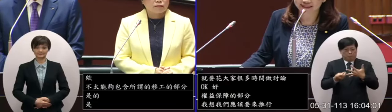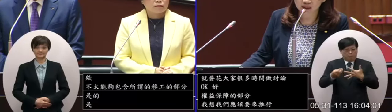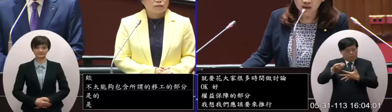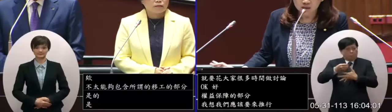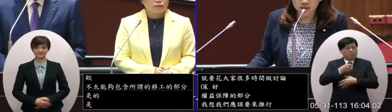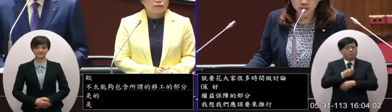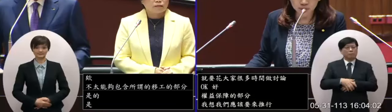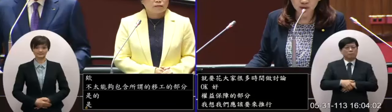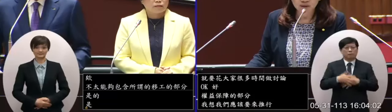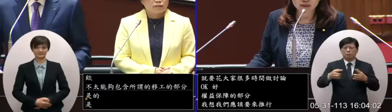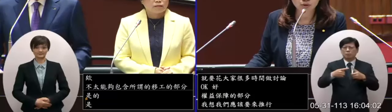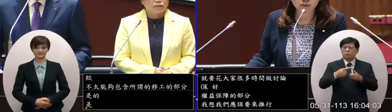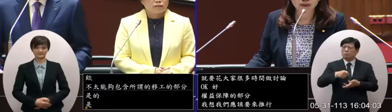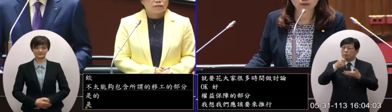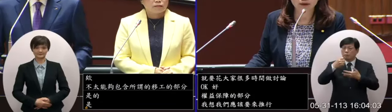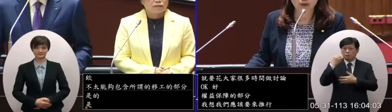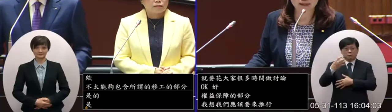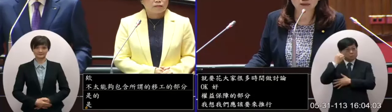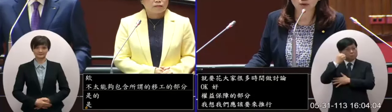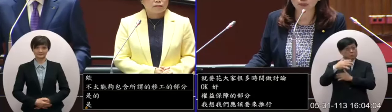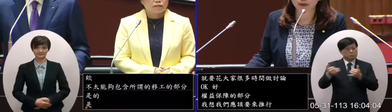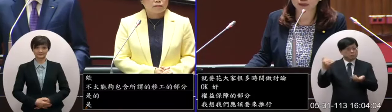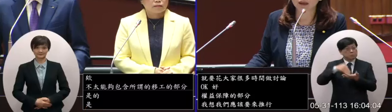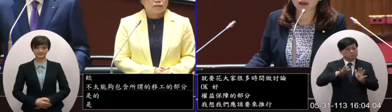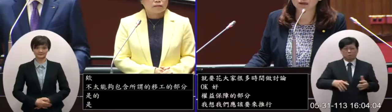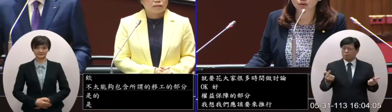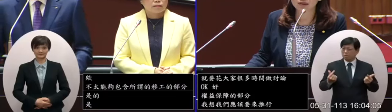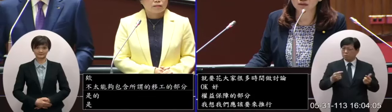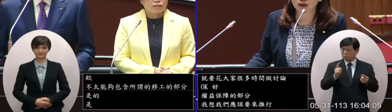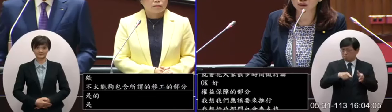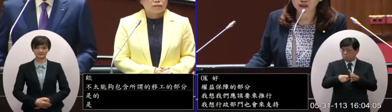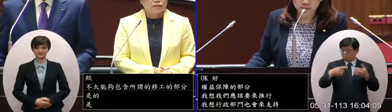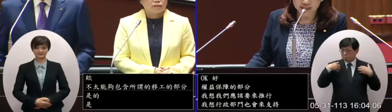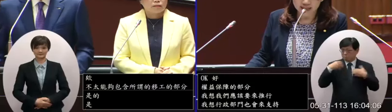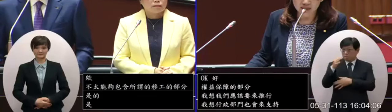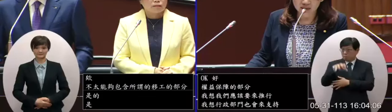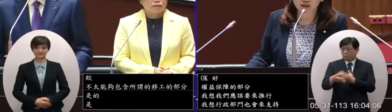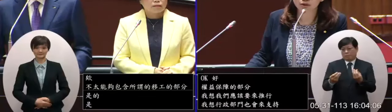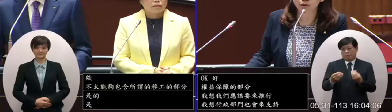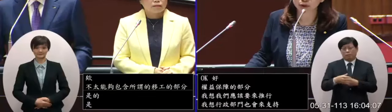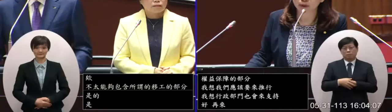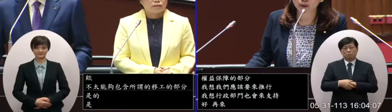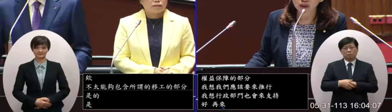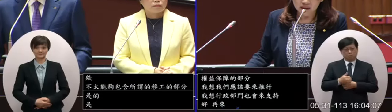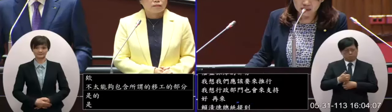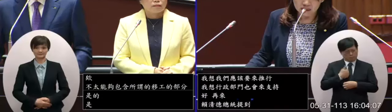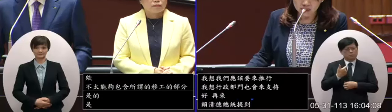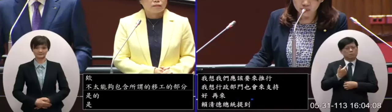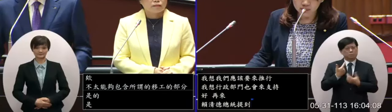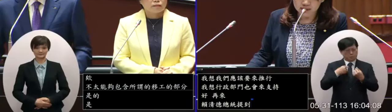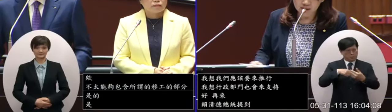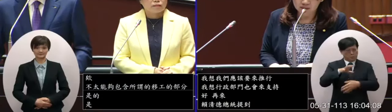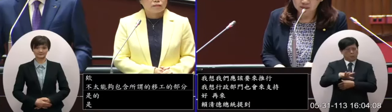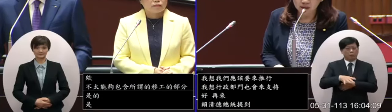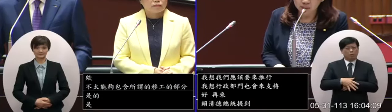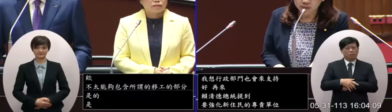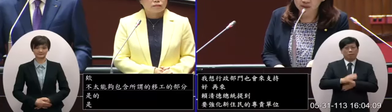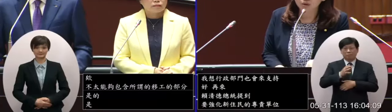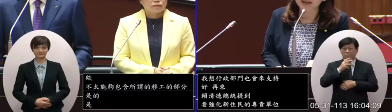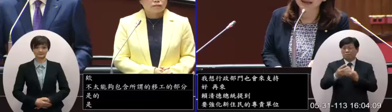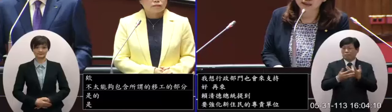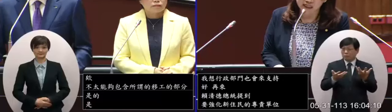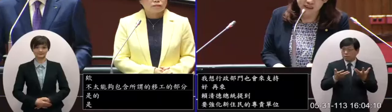位阶。很多人都说新住民到目前为止都没有一个专责单位，凭良心讲是有，但是新住民的